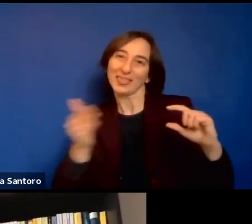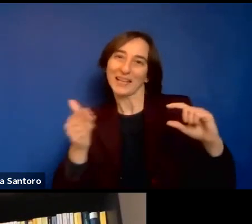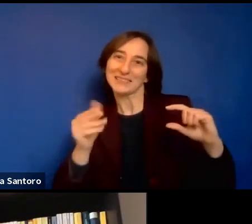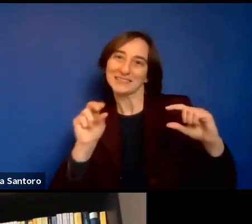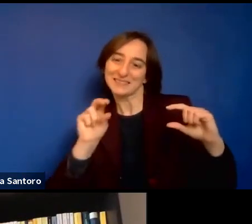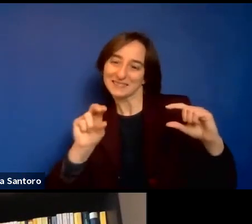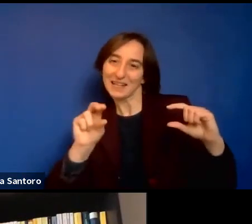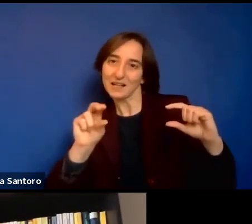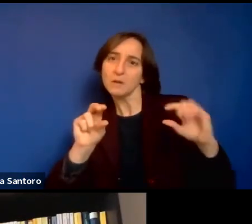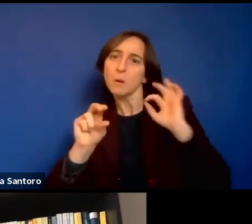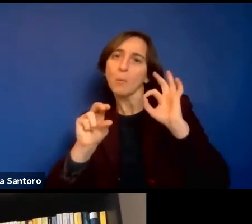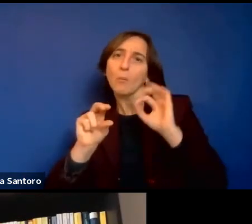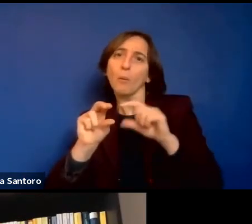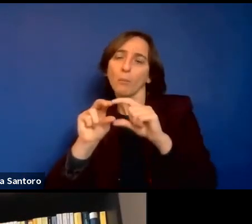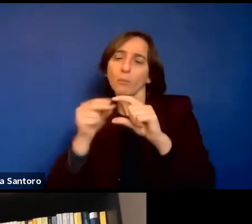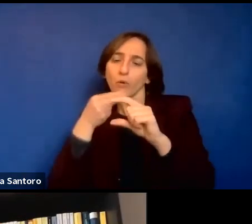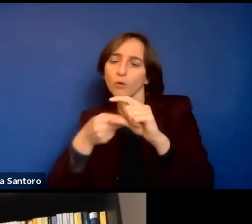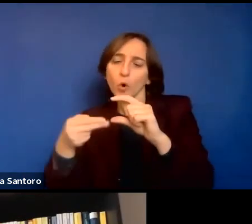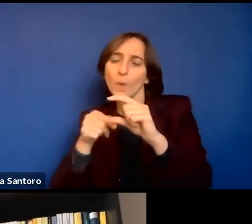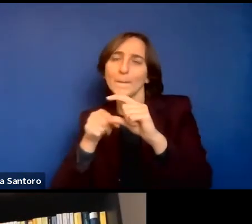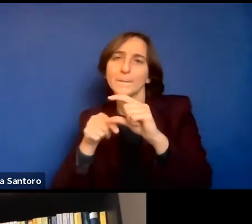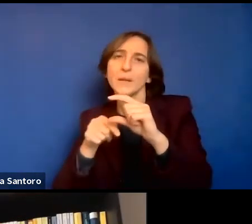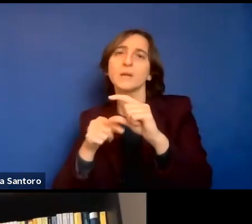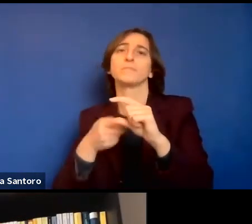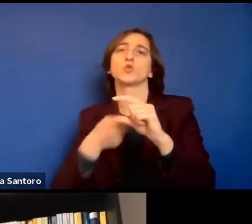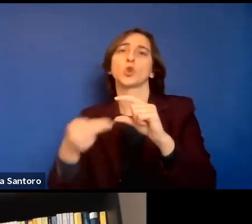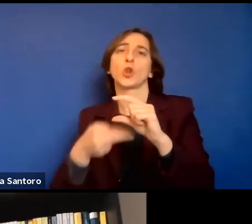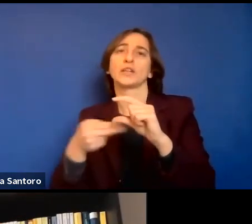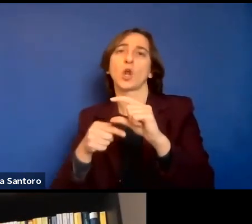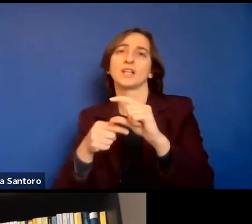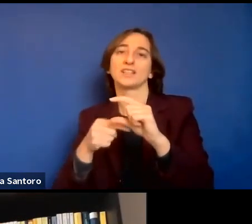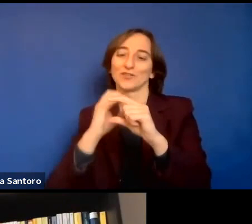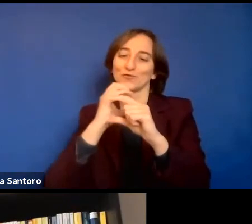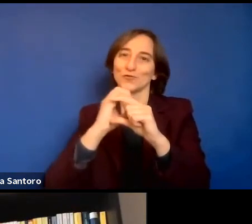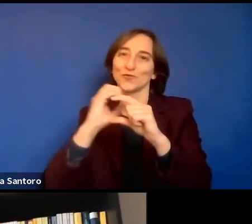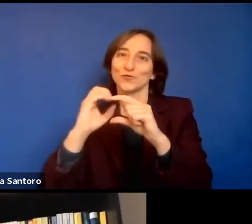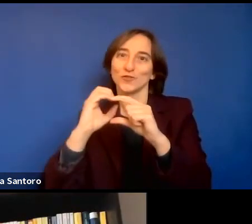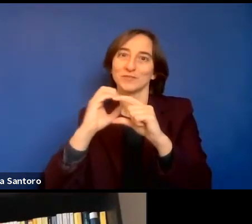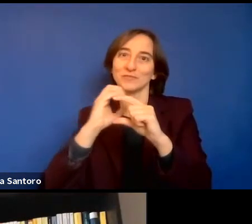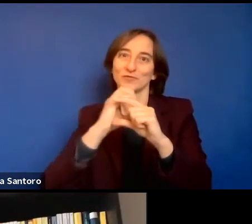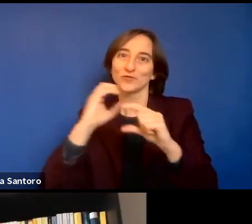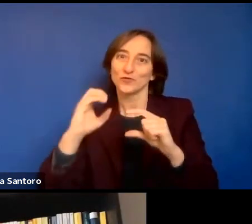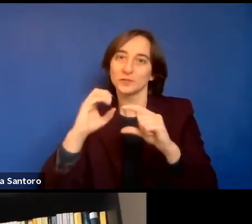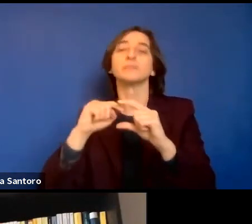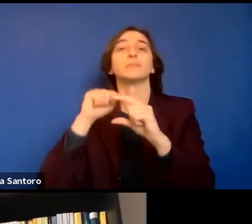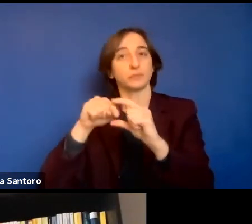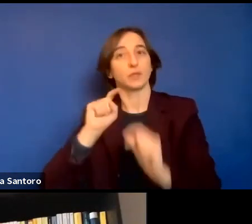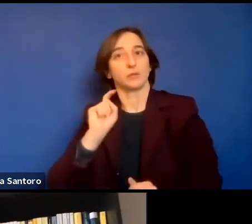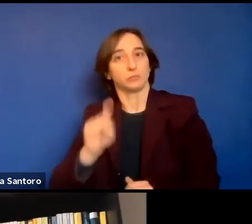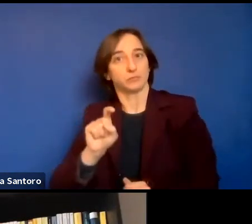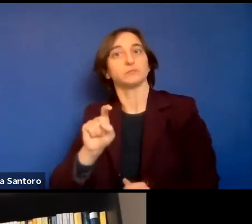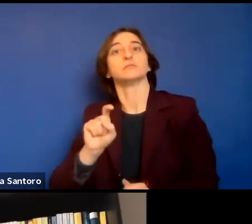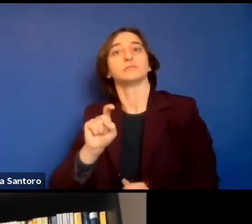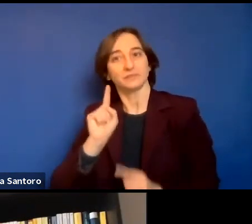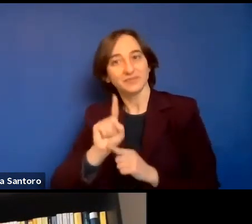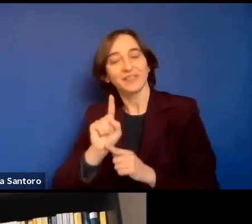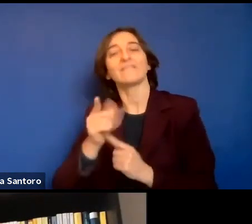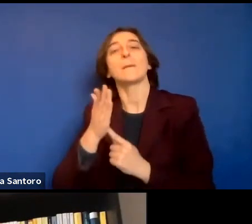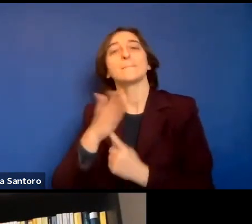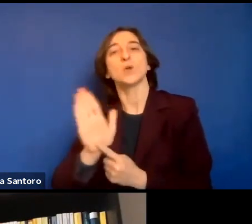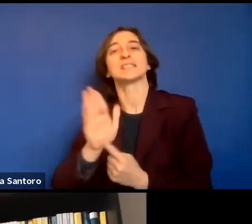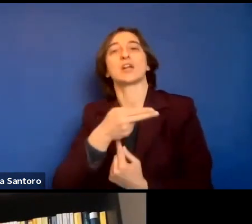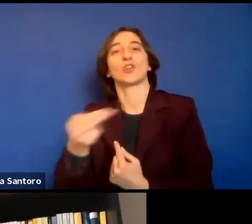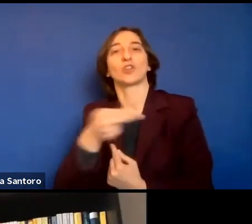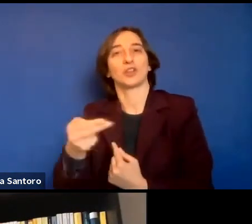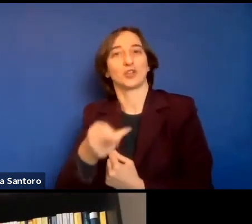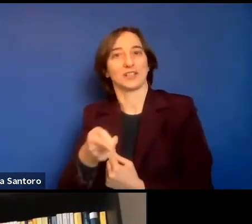che si chiama Sottotitoli, dove c'è la doppia C, e va azionato con la funzione Mostra sottotitoli. Invece, per tutti quelli